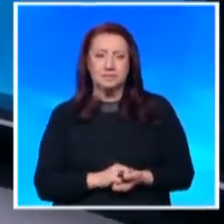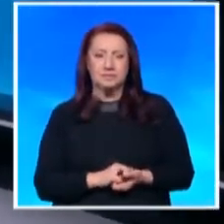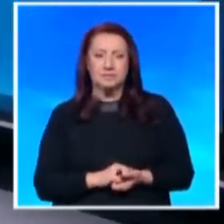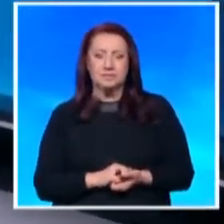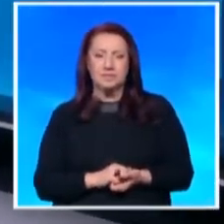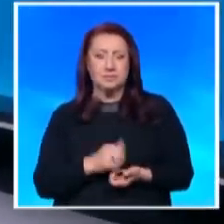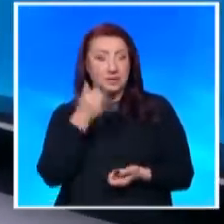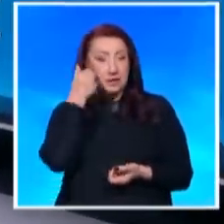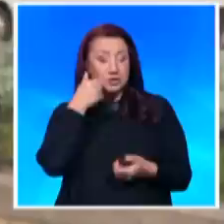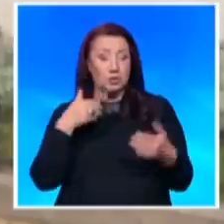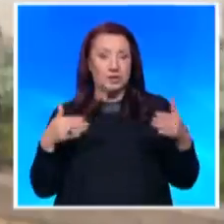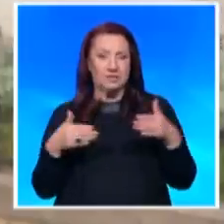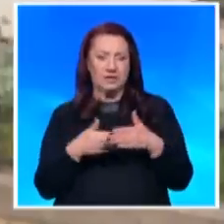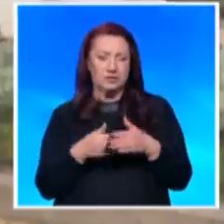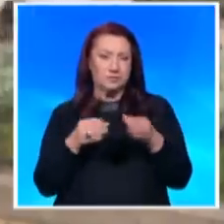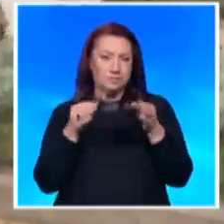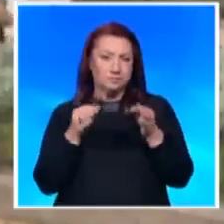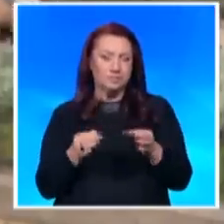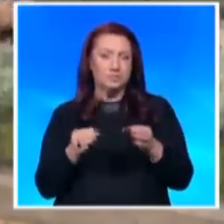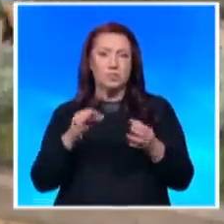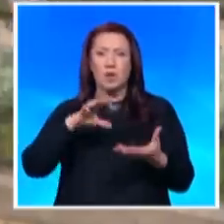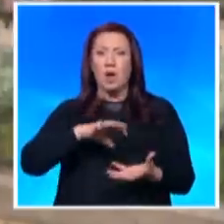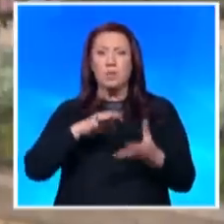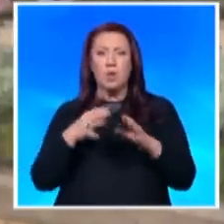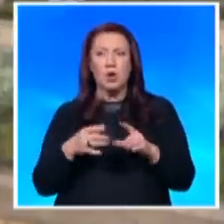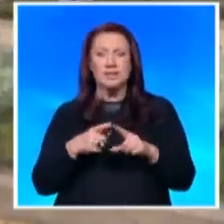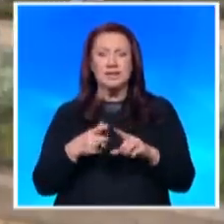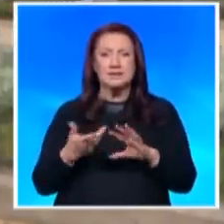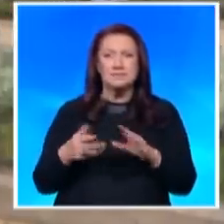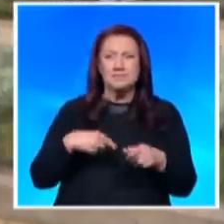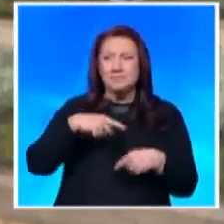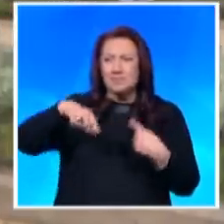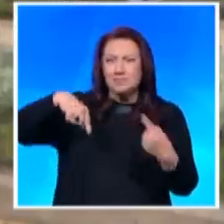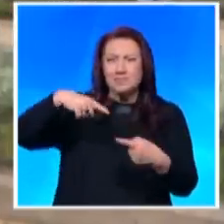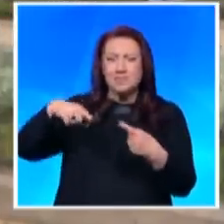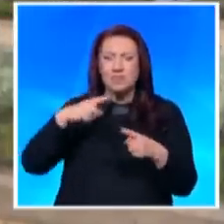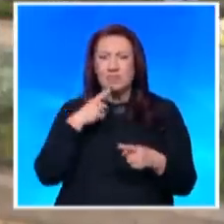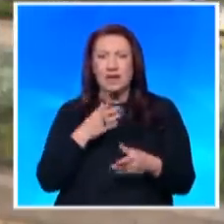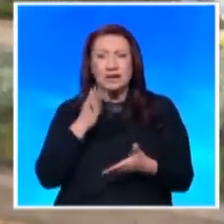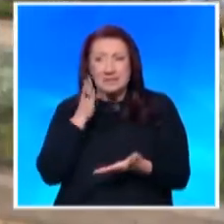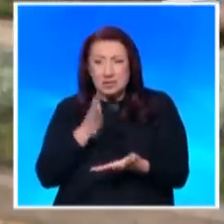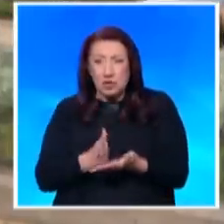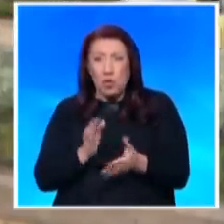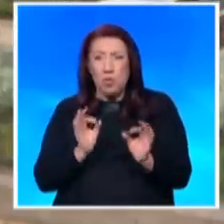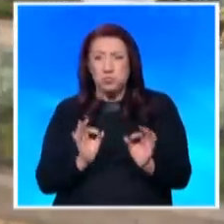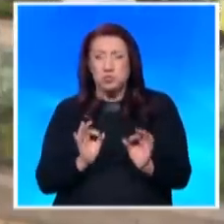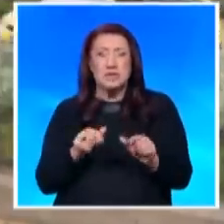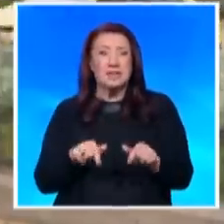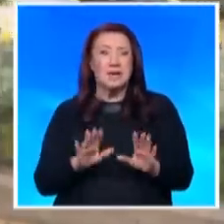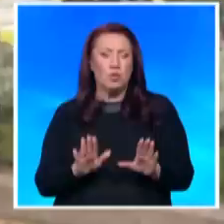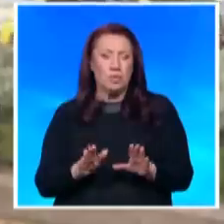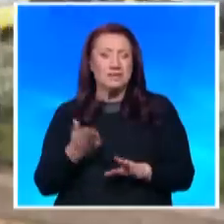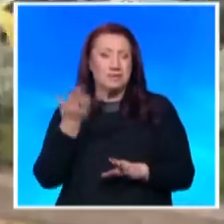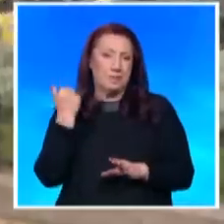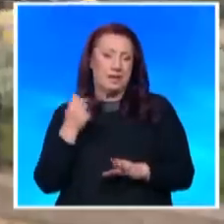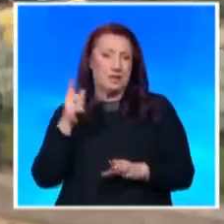Добър вечер. Наистина политическата интрига се запазва буквално и в последните часове преди връчването на първия мандат за управление от